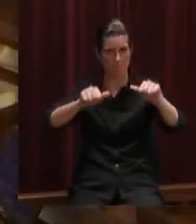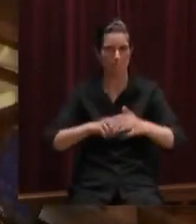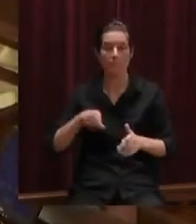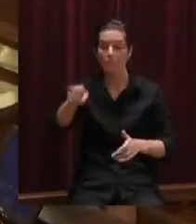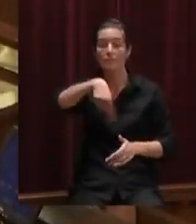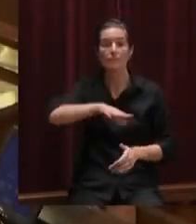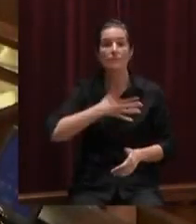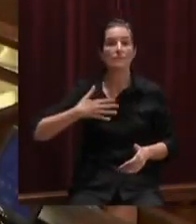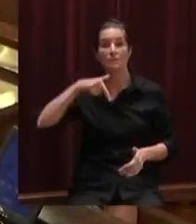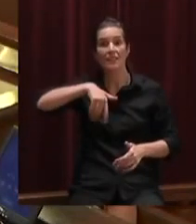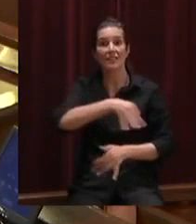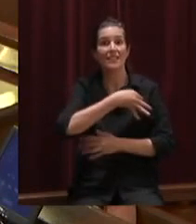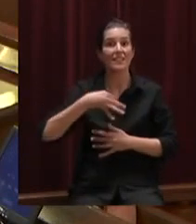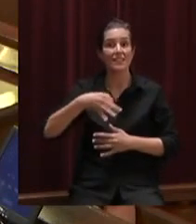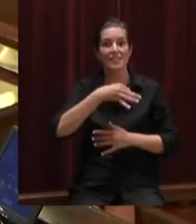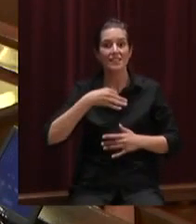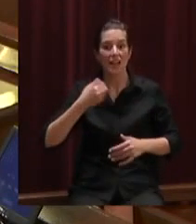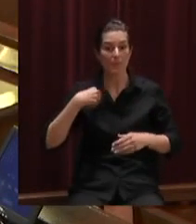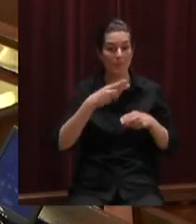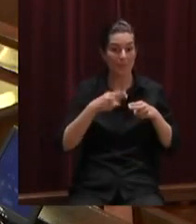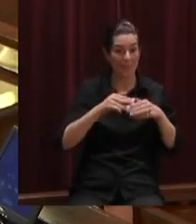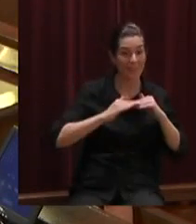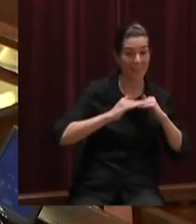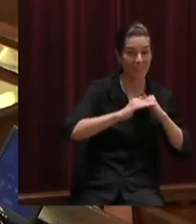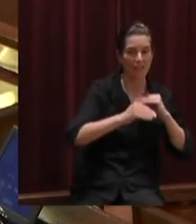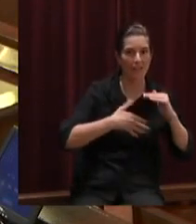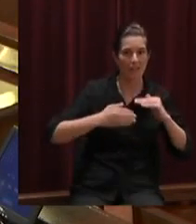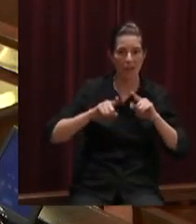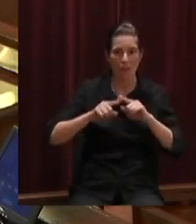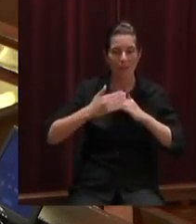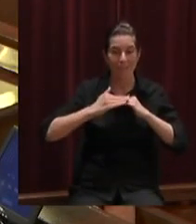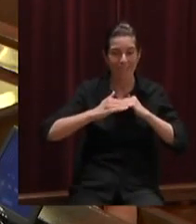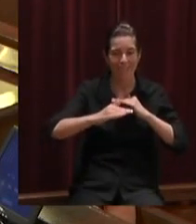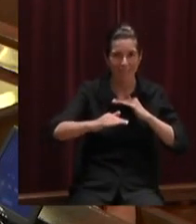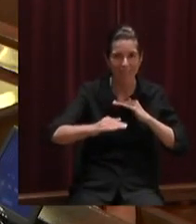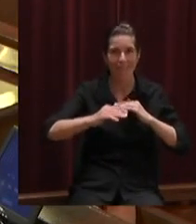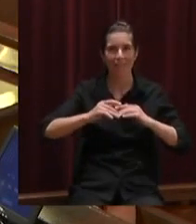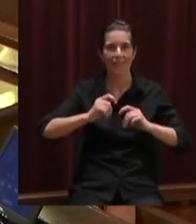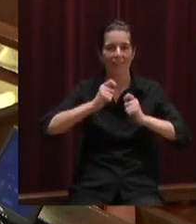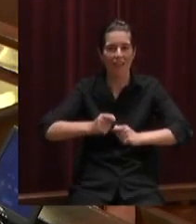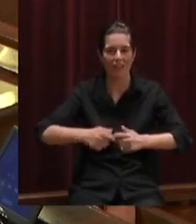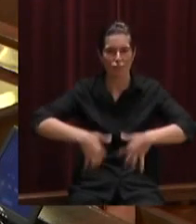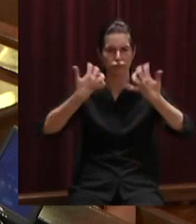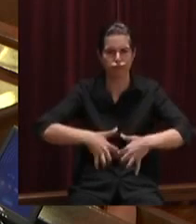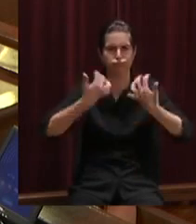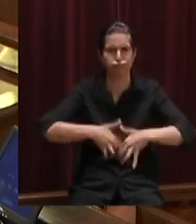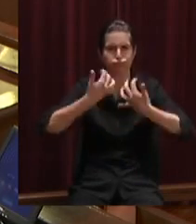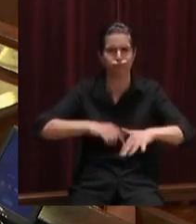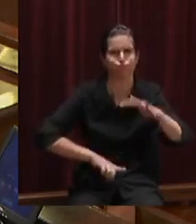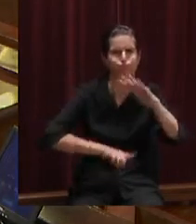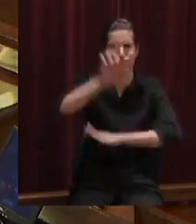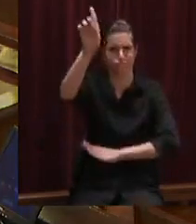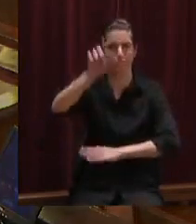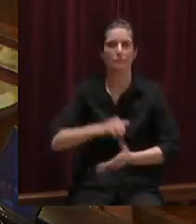de l'estabilitat política aconseguida el motor per completar la transformació iniciada fa 4 anys. Per això vull